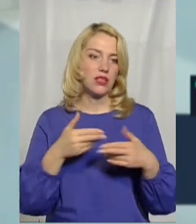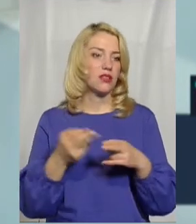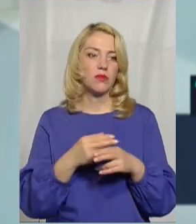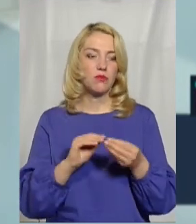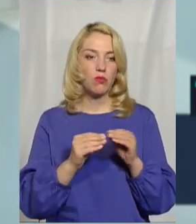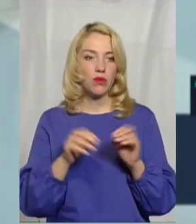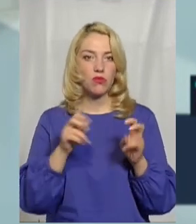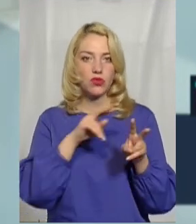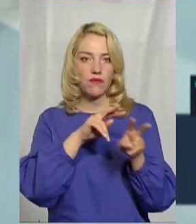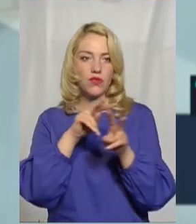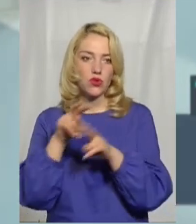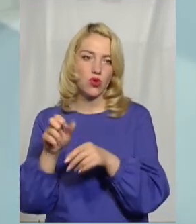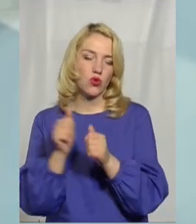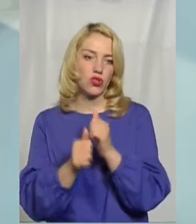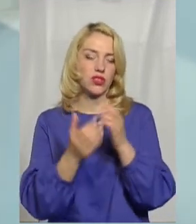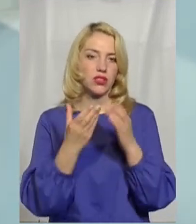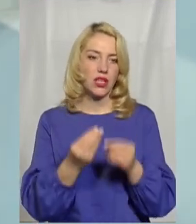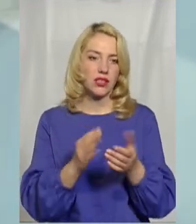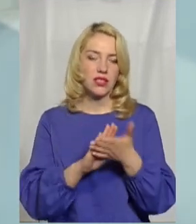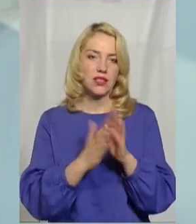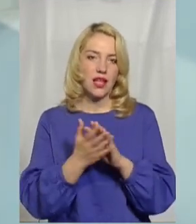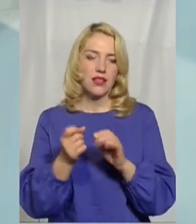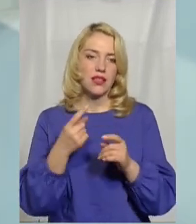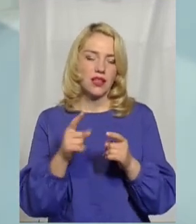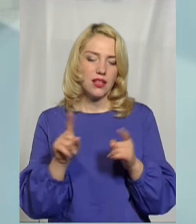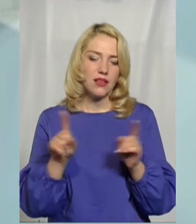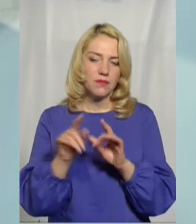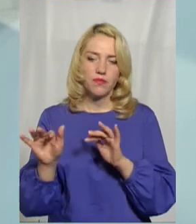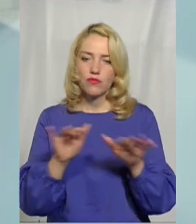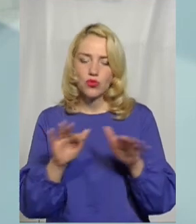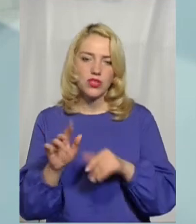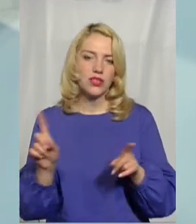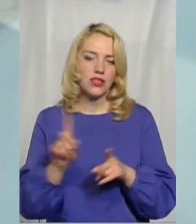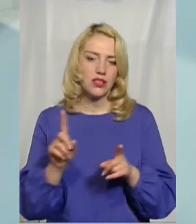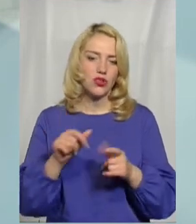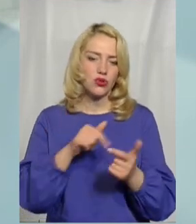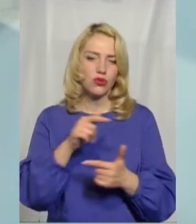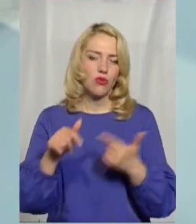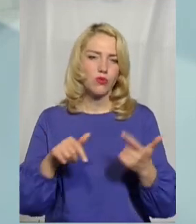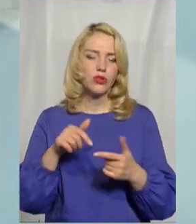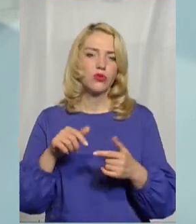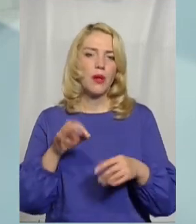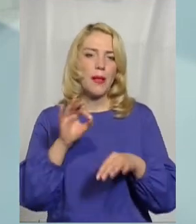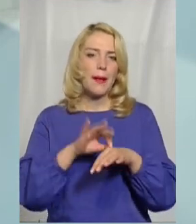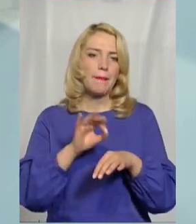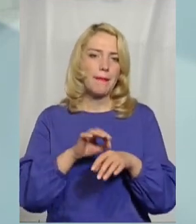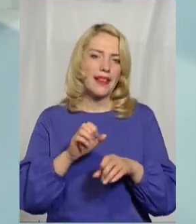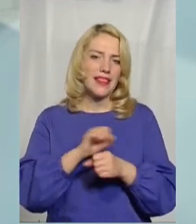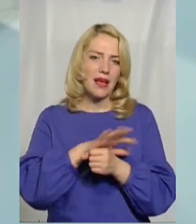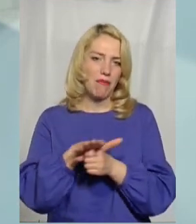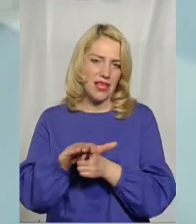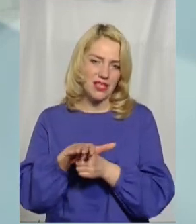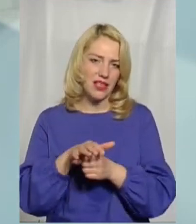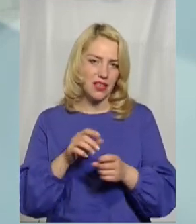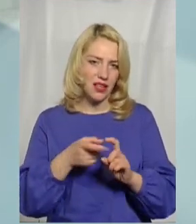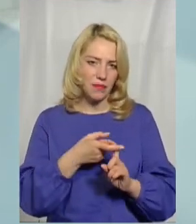проблем відслідкувати кожного дня стан та перипетії обігу пандемії на території області.